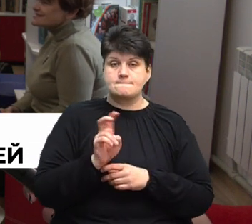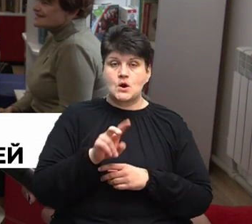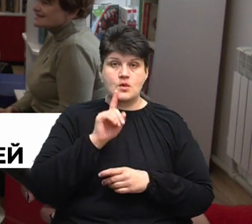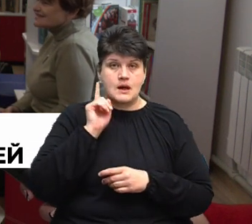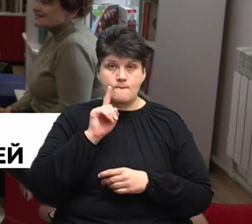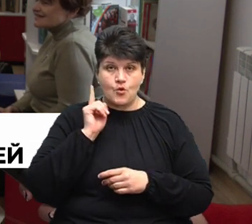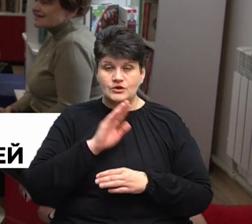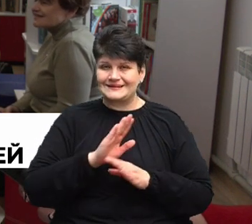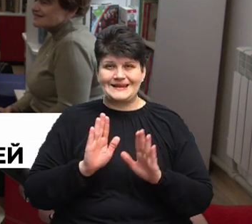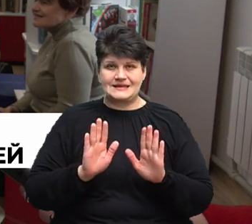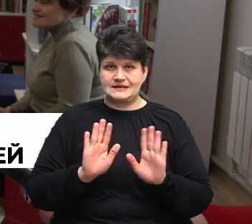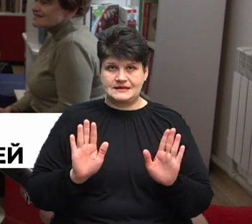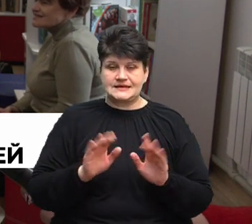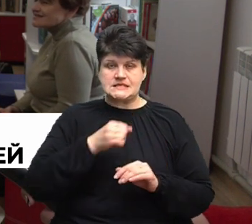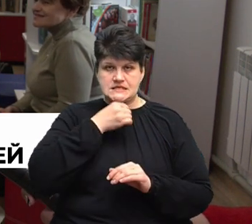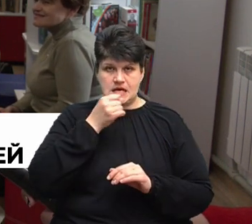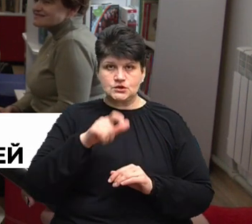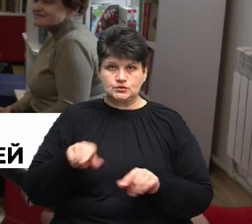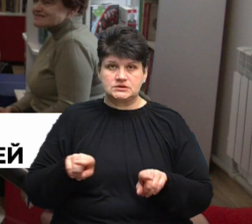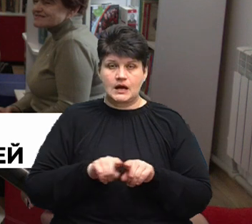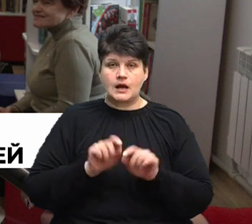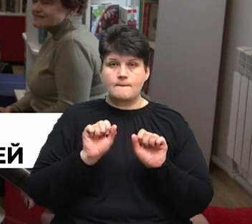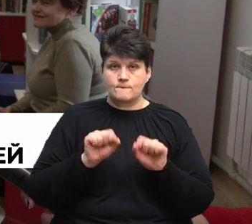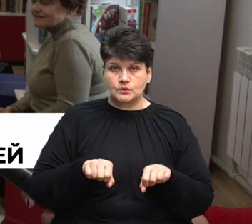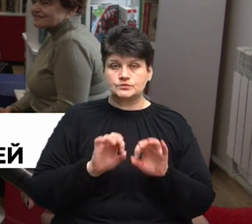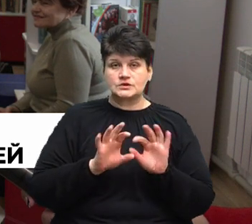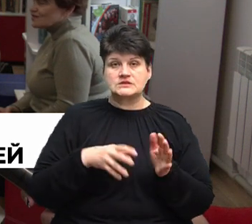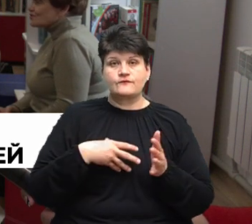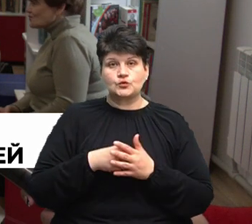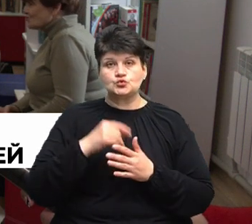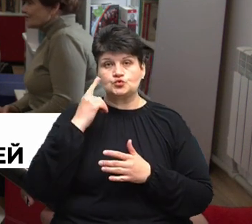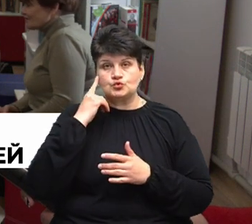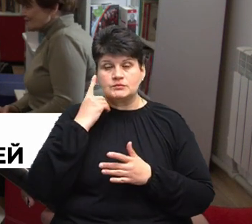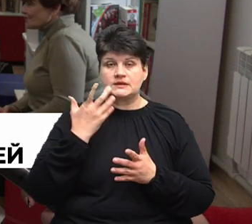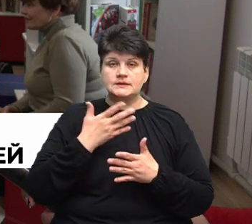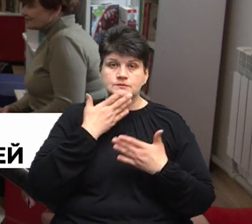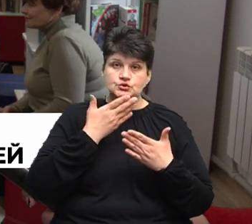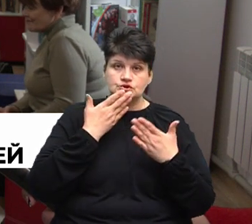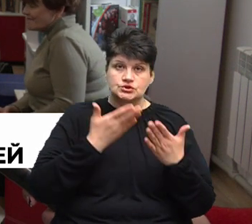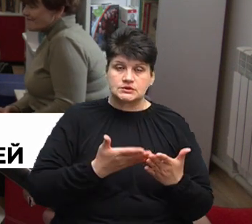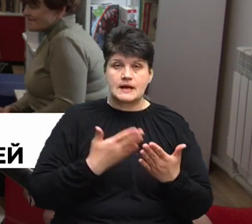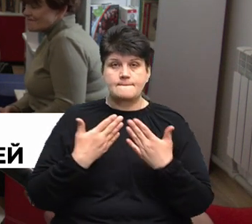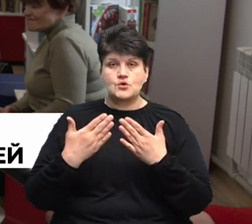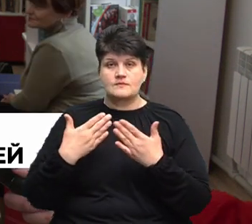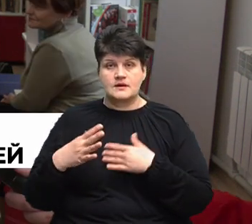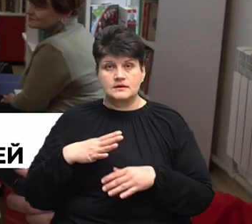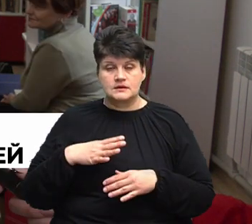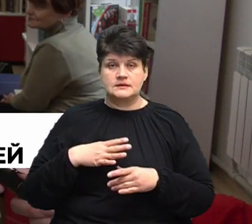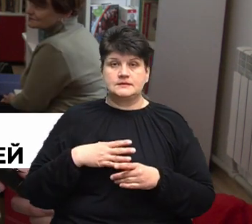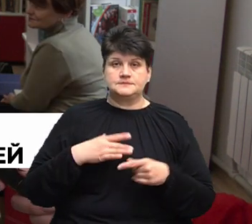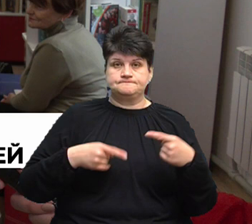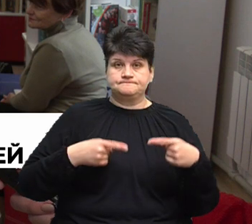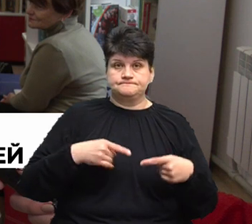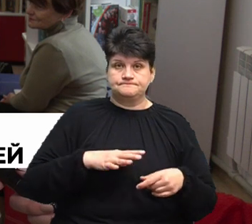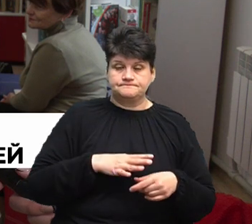тільки, і старші люди, які могли би висловити свої думки з приводу прочитаного, поспілкуватися, подискутувати, щоб тут